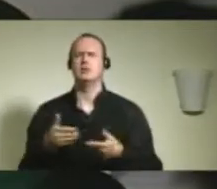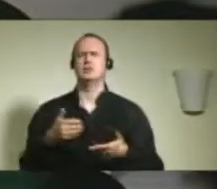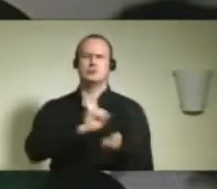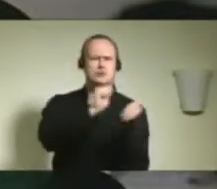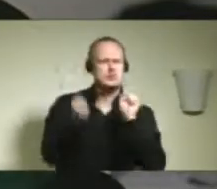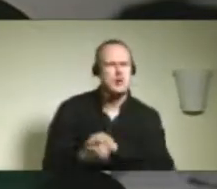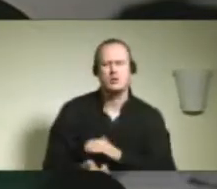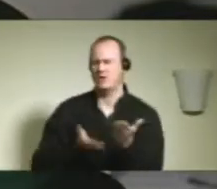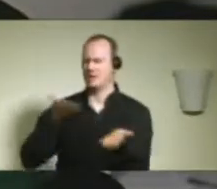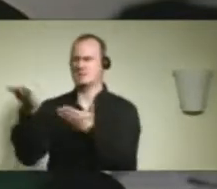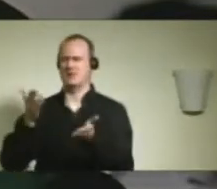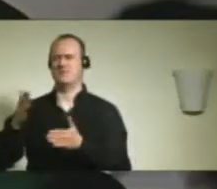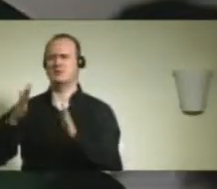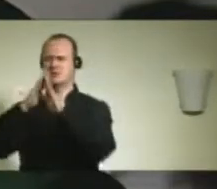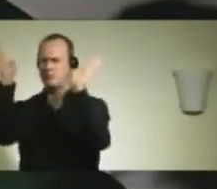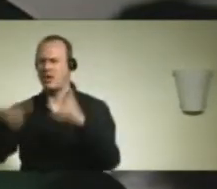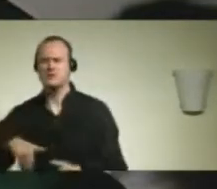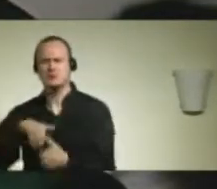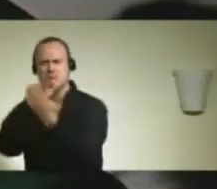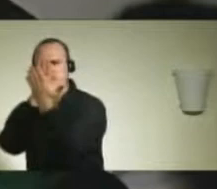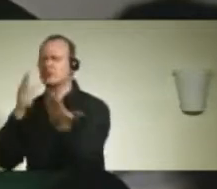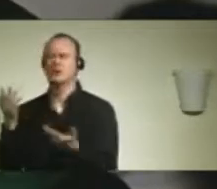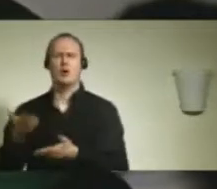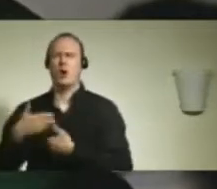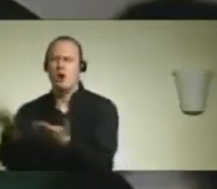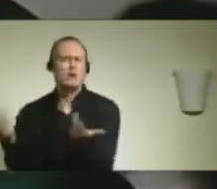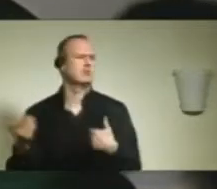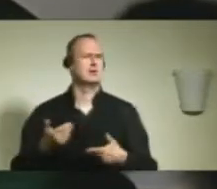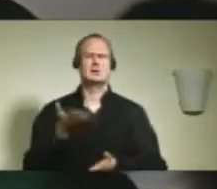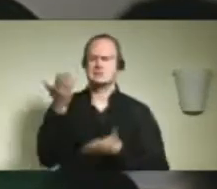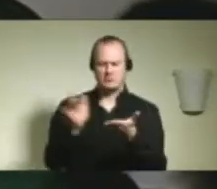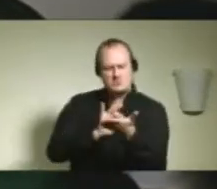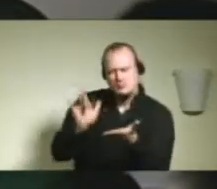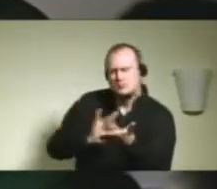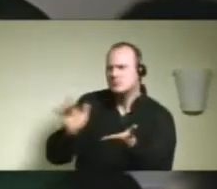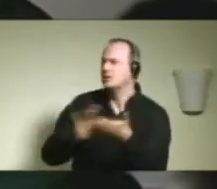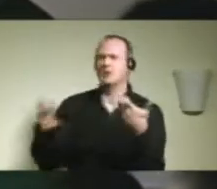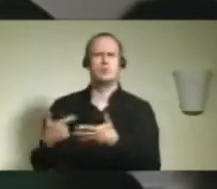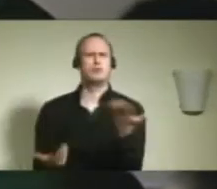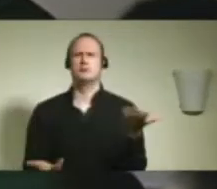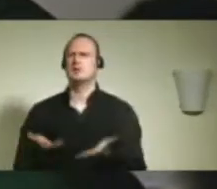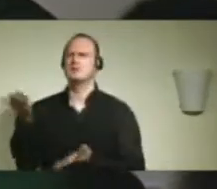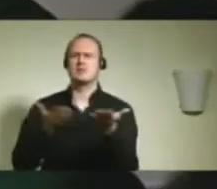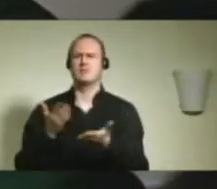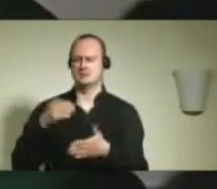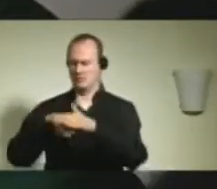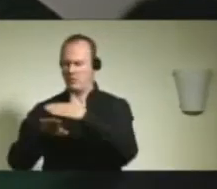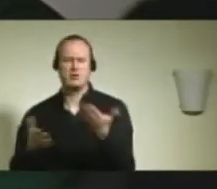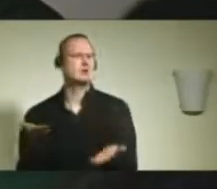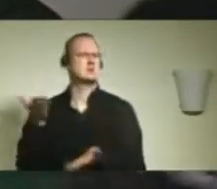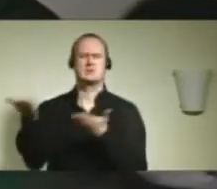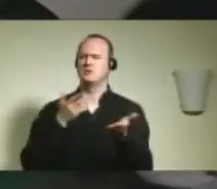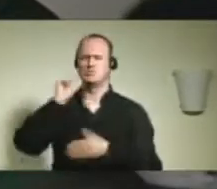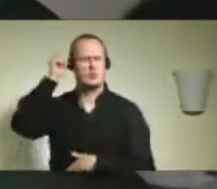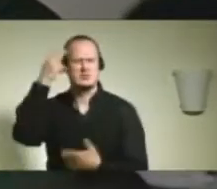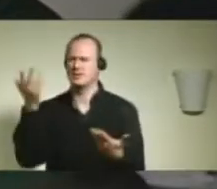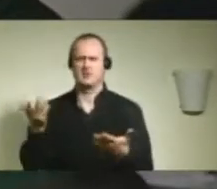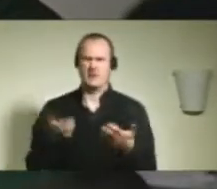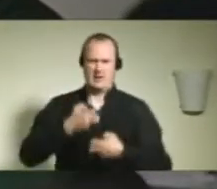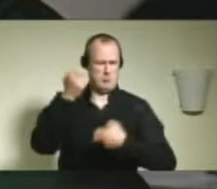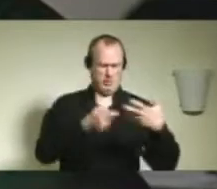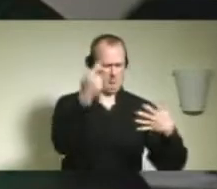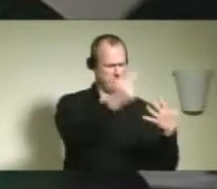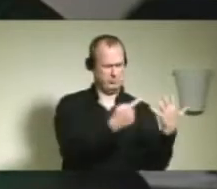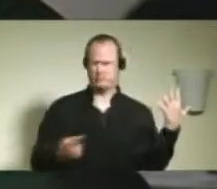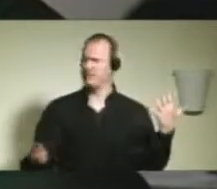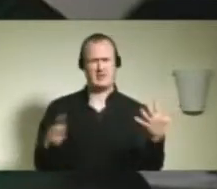succursales ou les problèmes avec les services bancaires ou les problèmes politiques. Ce sont les mêmes. Je suis à ma première conférence et j'ai les